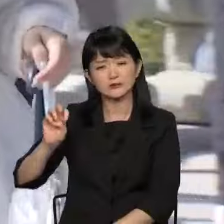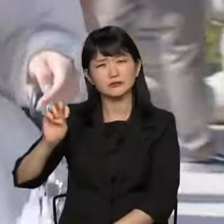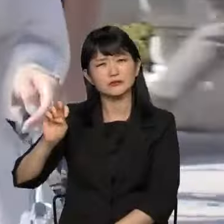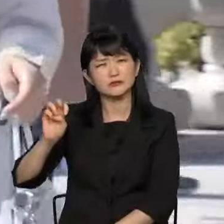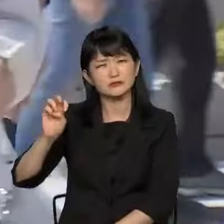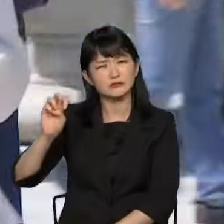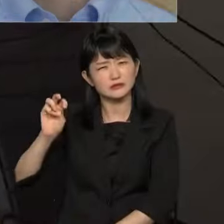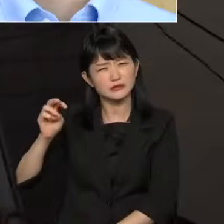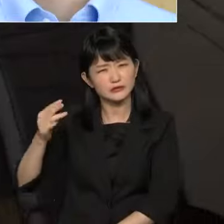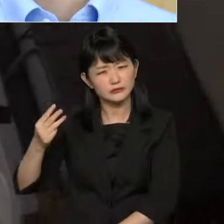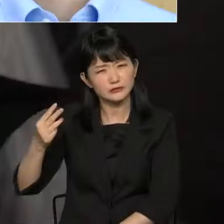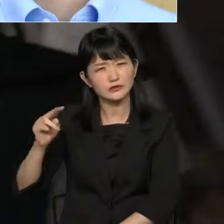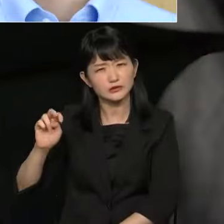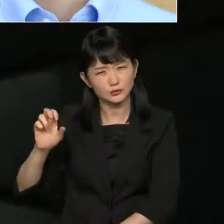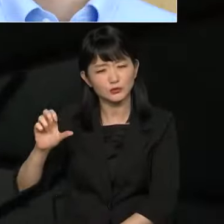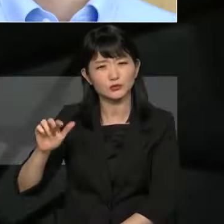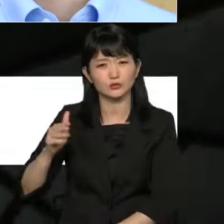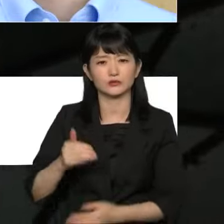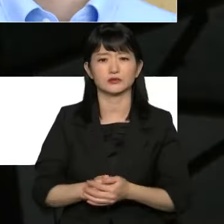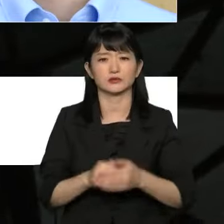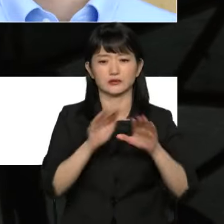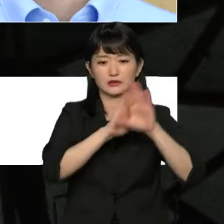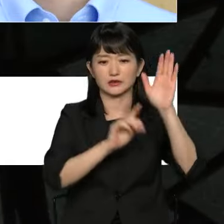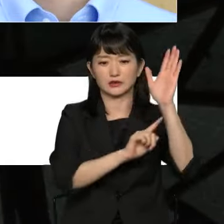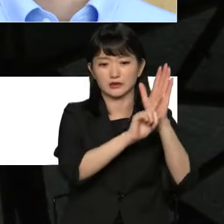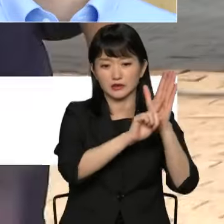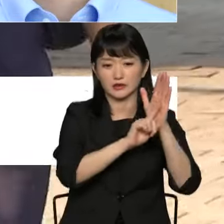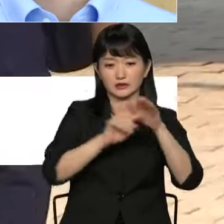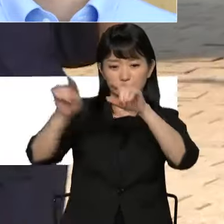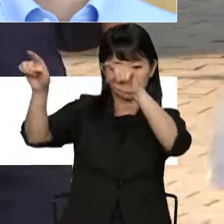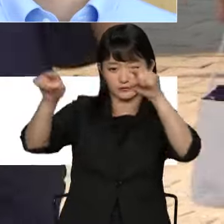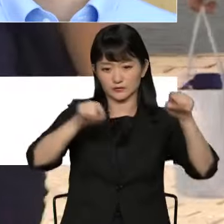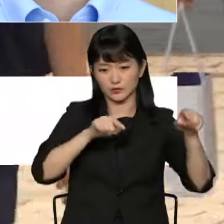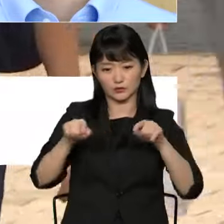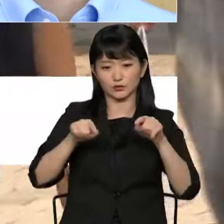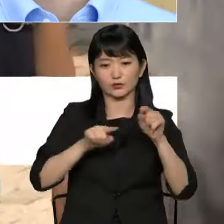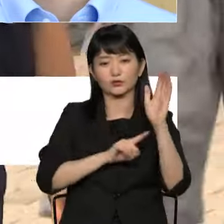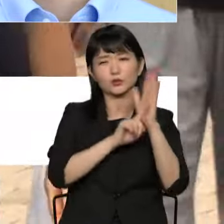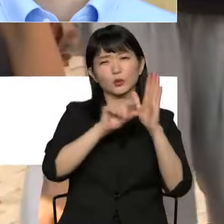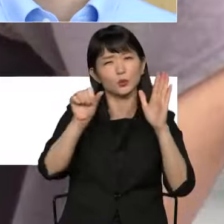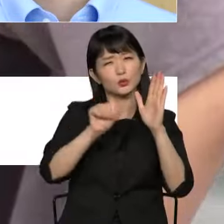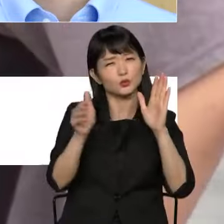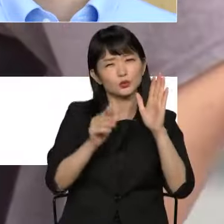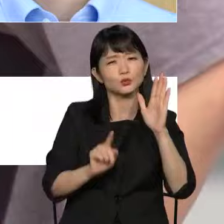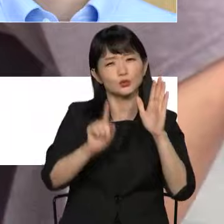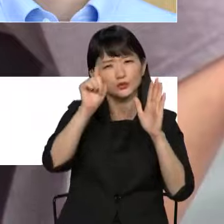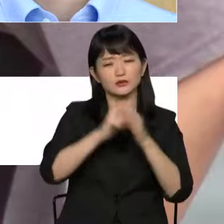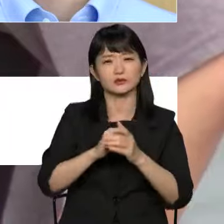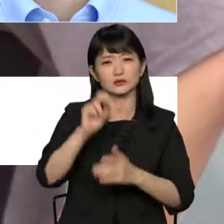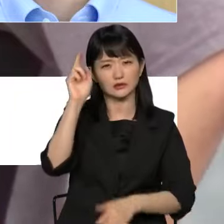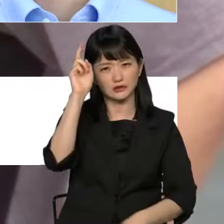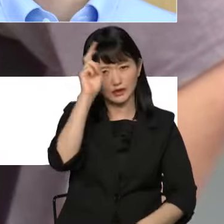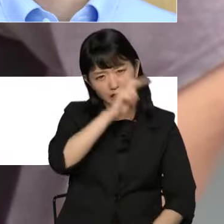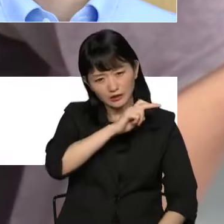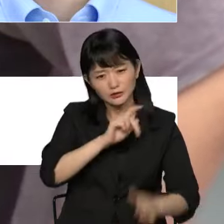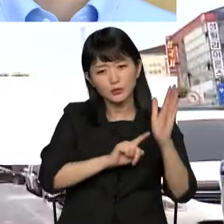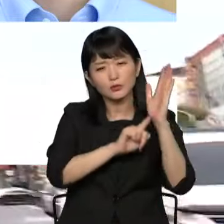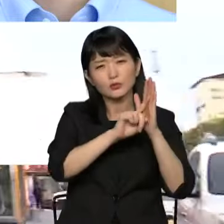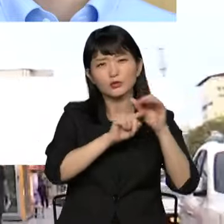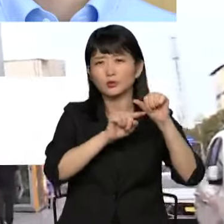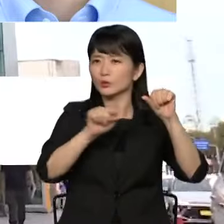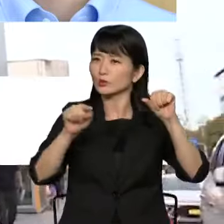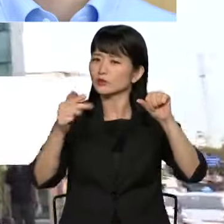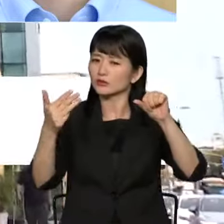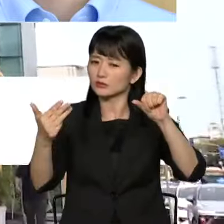걸로 보고 있습니다. 낮 최고 기온은 전국적으로 5도 내외로 높은 상황이고요. 아침 최저 기온은 5도에서